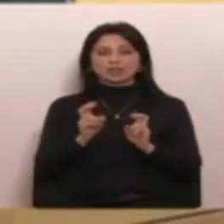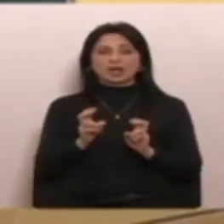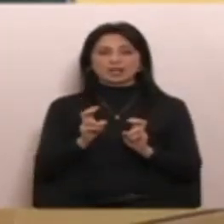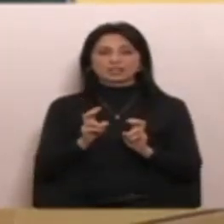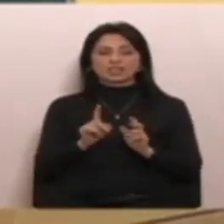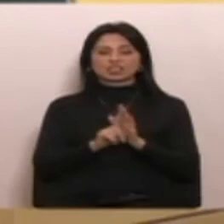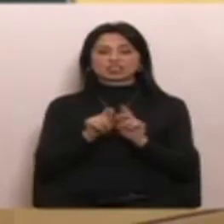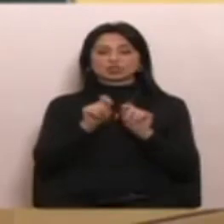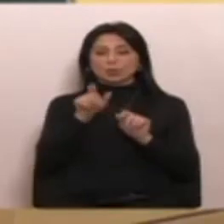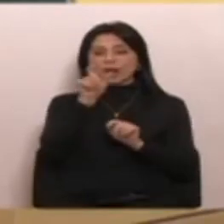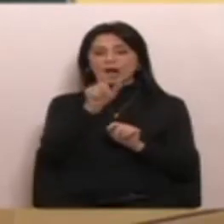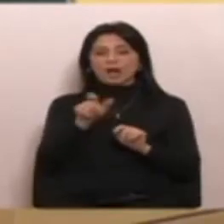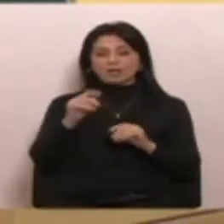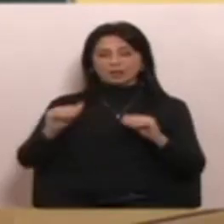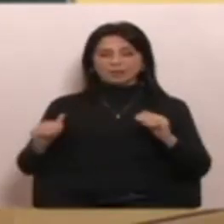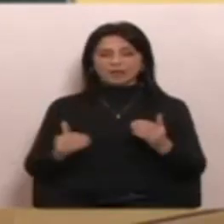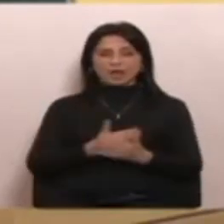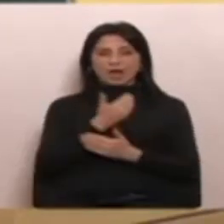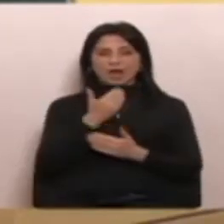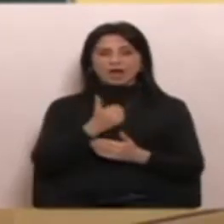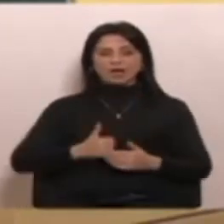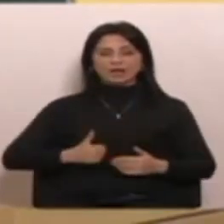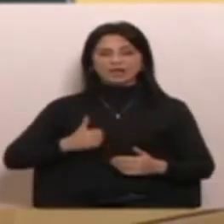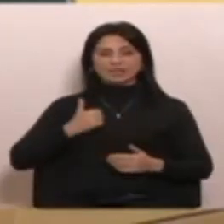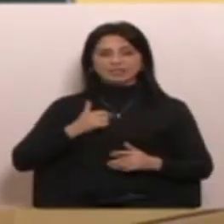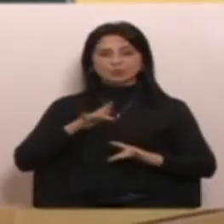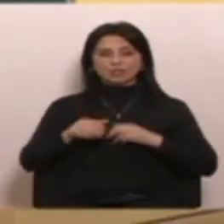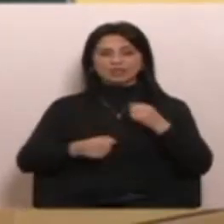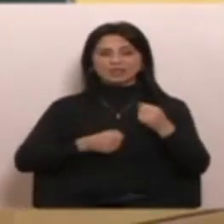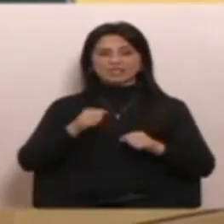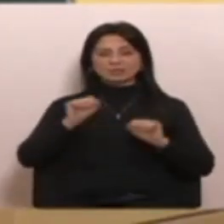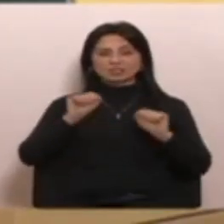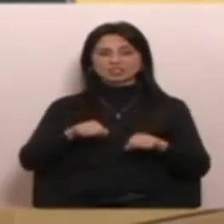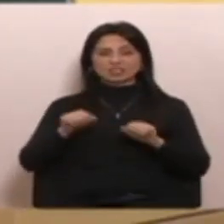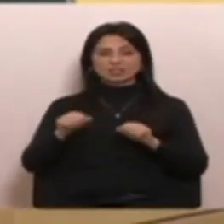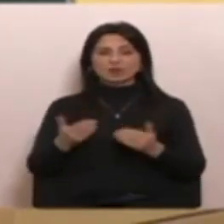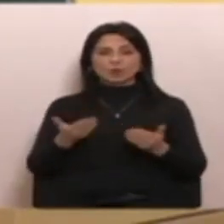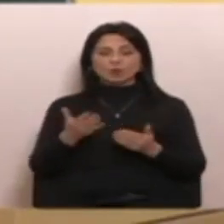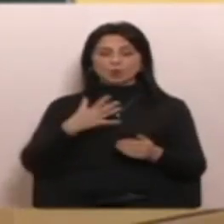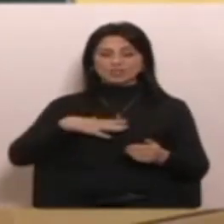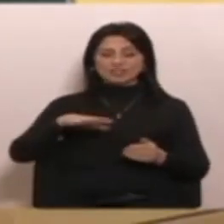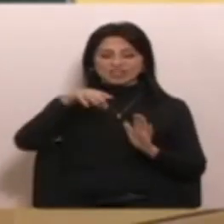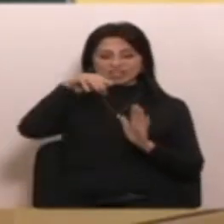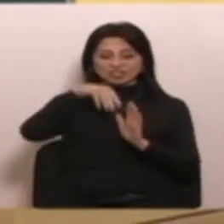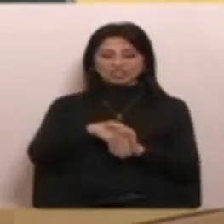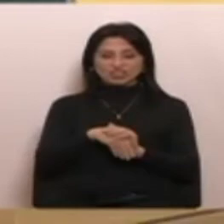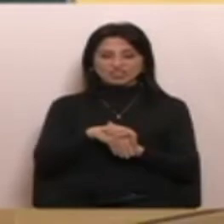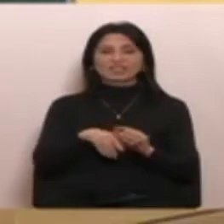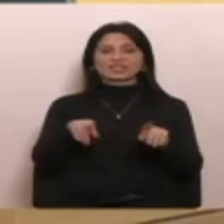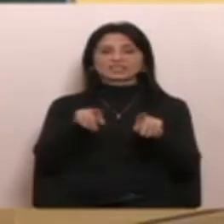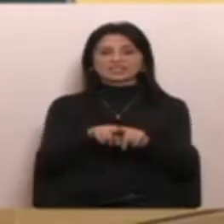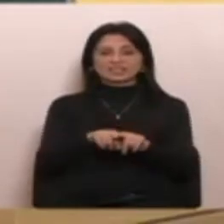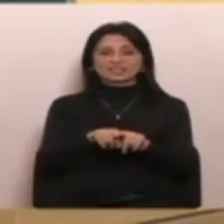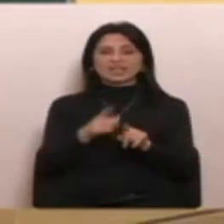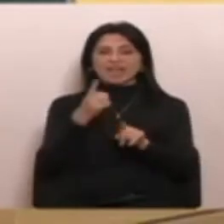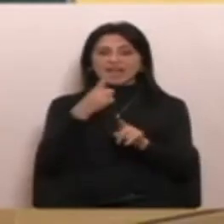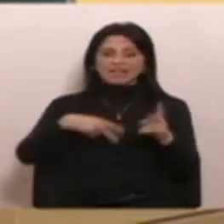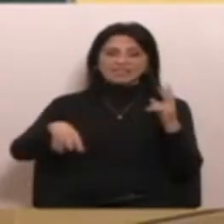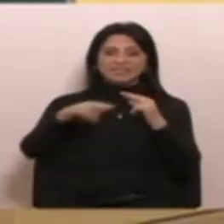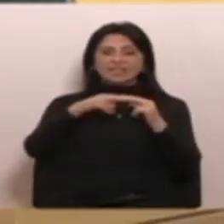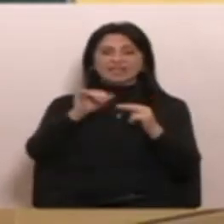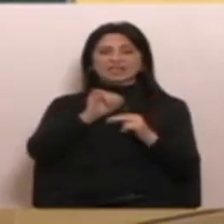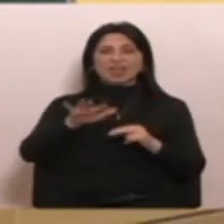შეუქმნათ ადამიანებს ახალი ღირსეული დასაქმების შესაძლებლობები, როგორც ქვეყნის შიგნით, ისე ერთიან